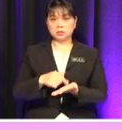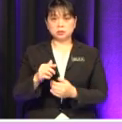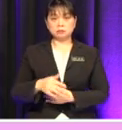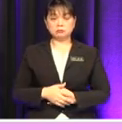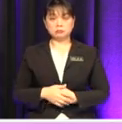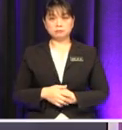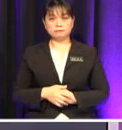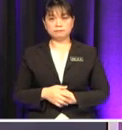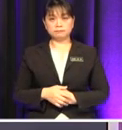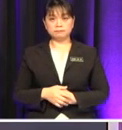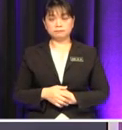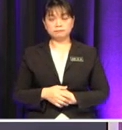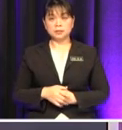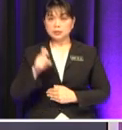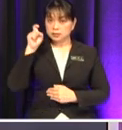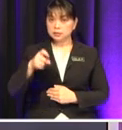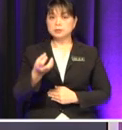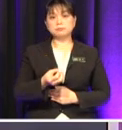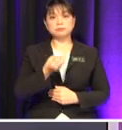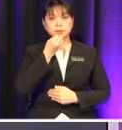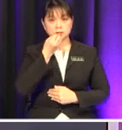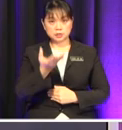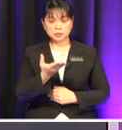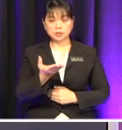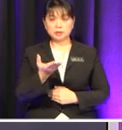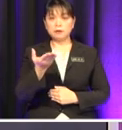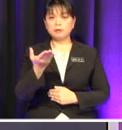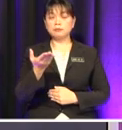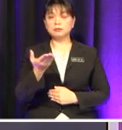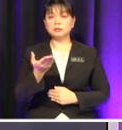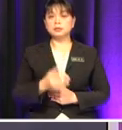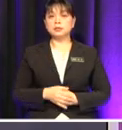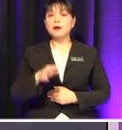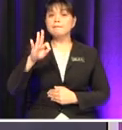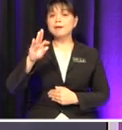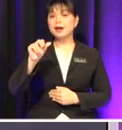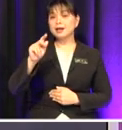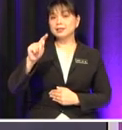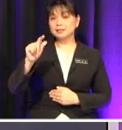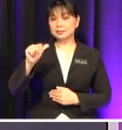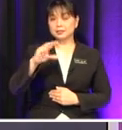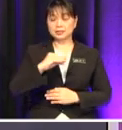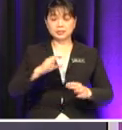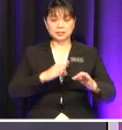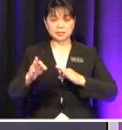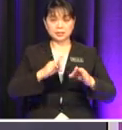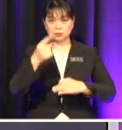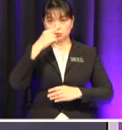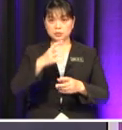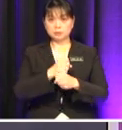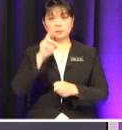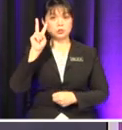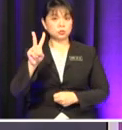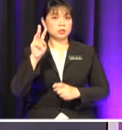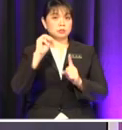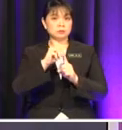berikan fakta Oke kemudian dia Kena jelaskan Oke untuk dapatkan 2 Mekkah Oke untuk yang